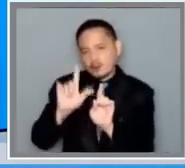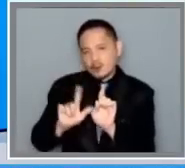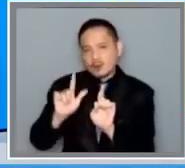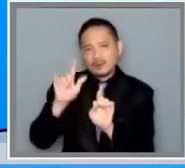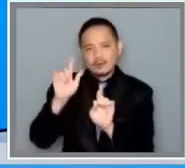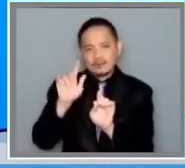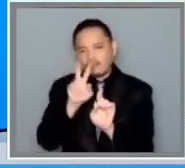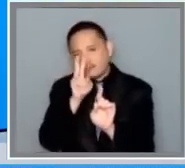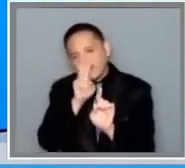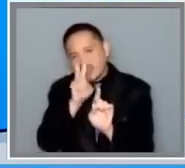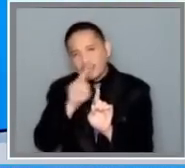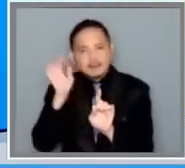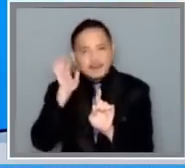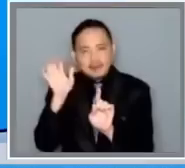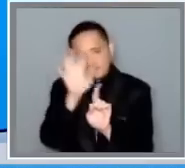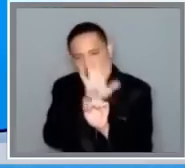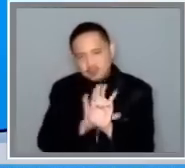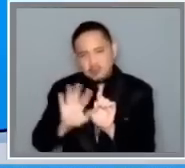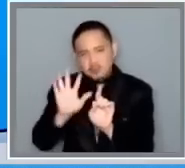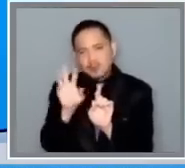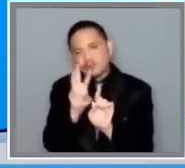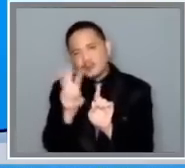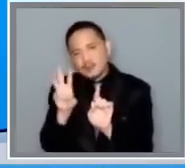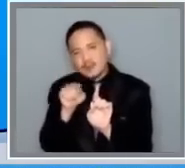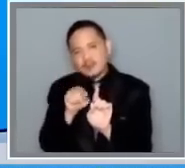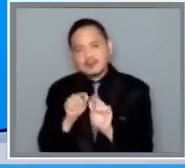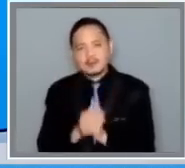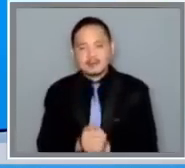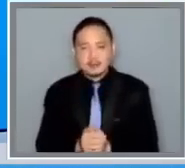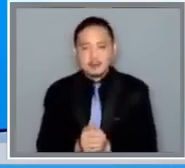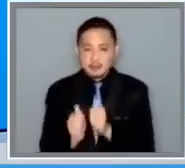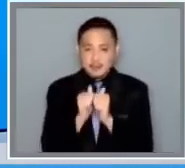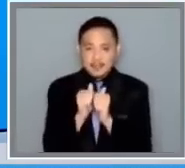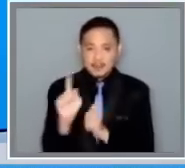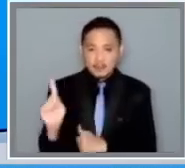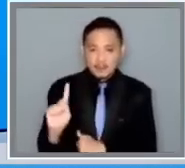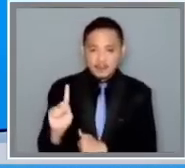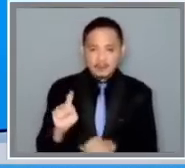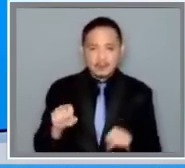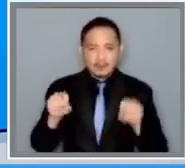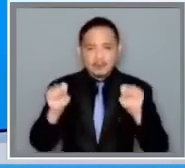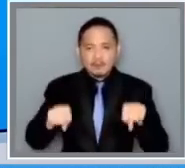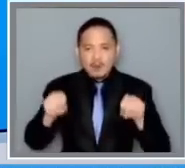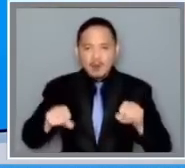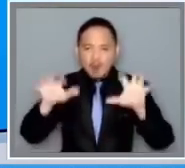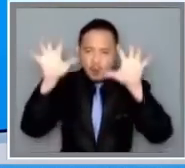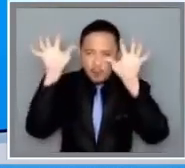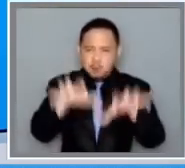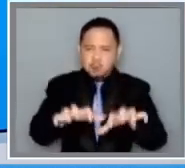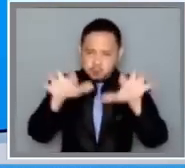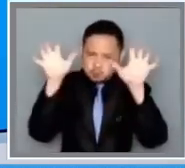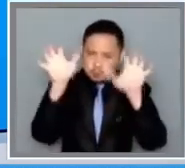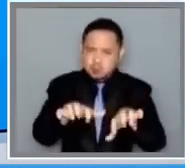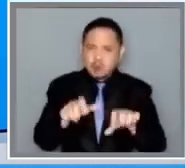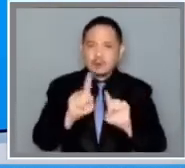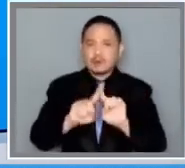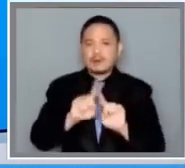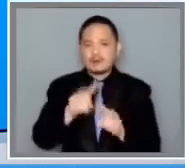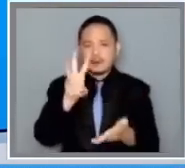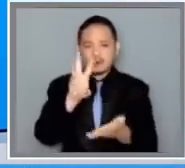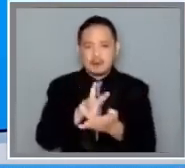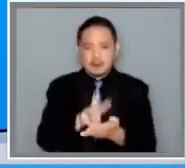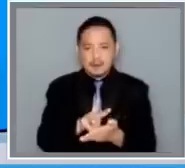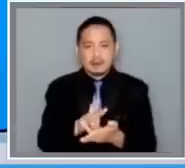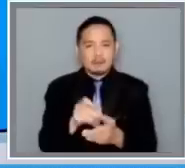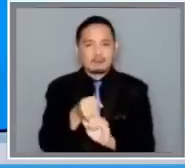base sa rainfall forecast ng Metro Weather. Ibig sabihin niyan, posible ang heavy to intense rain sa mga nasabing lugar na maaaring